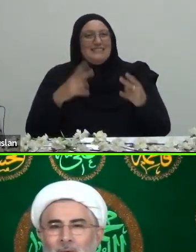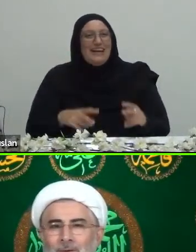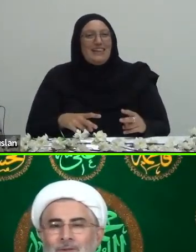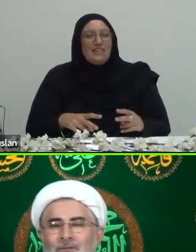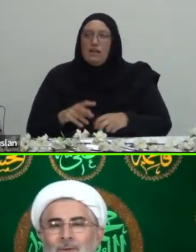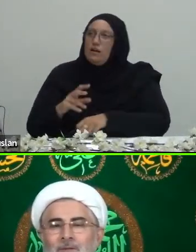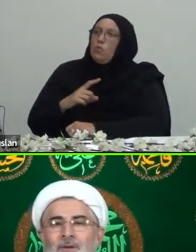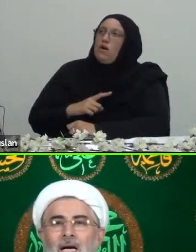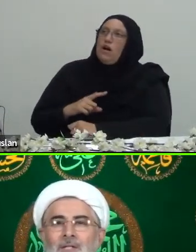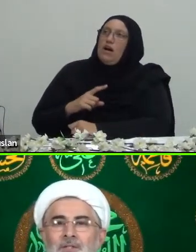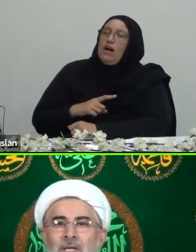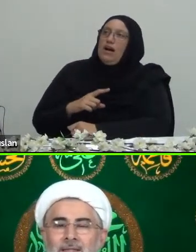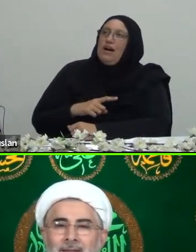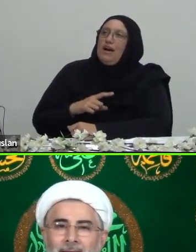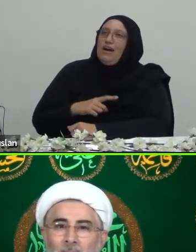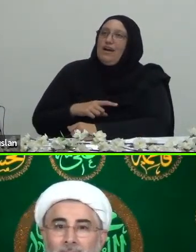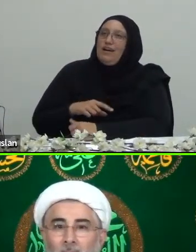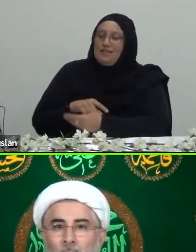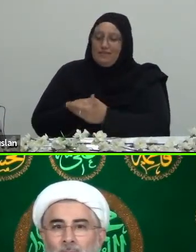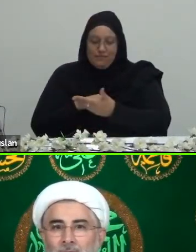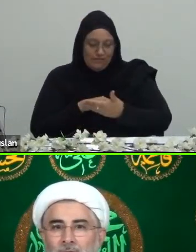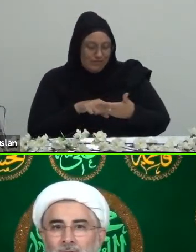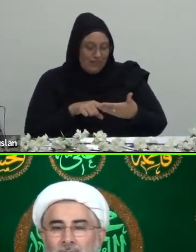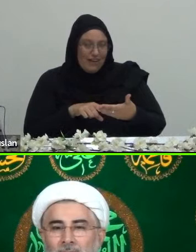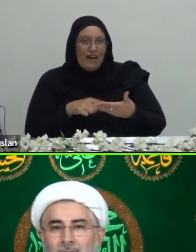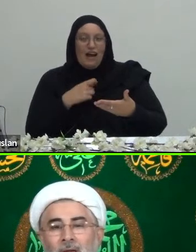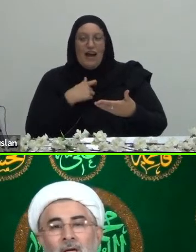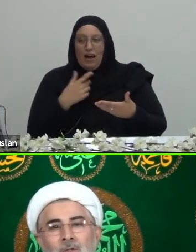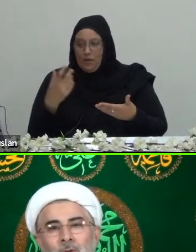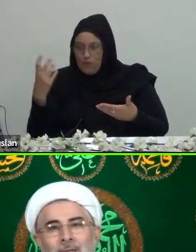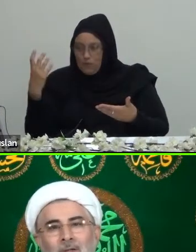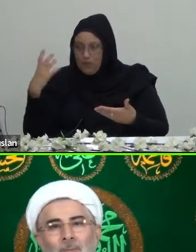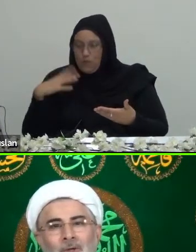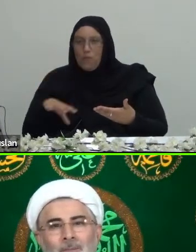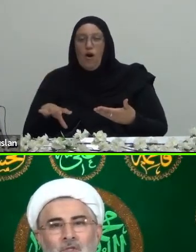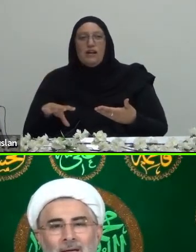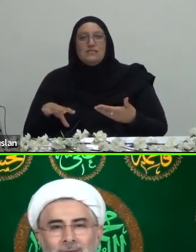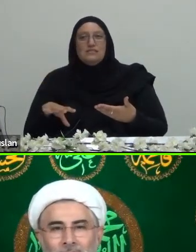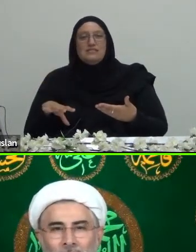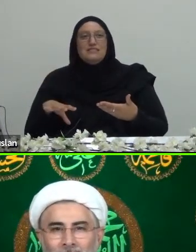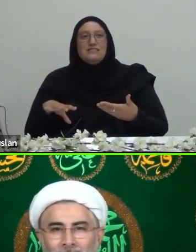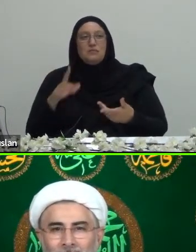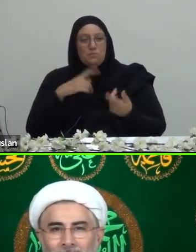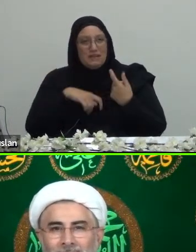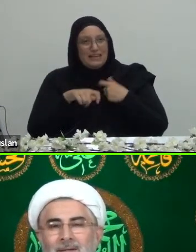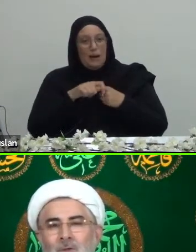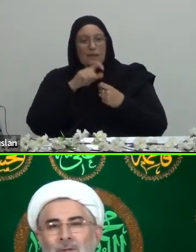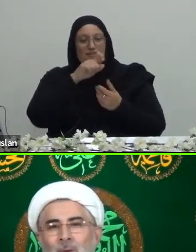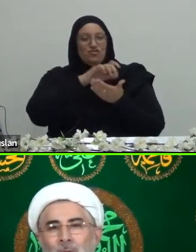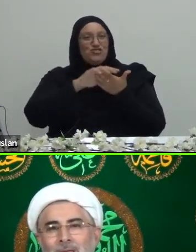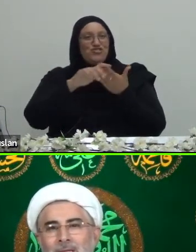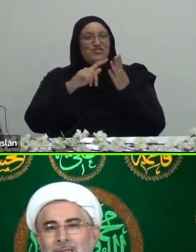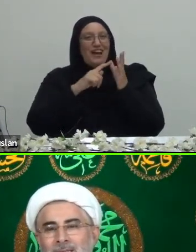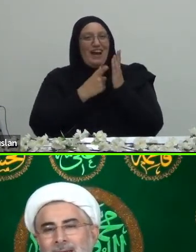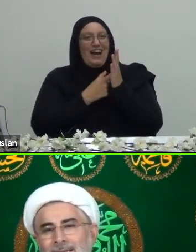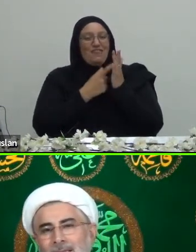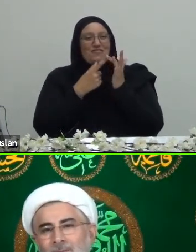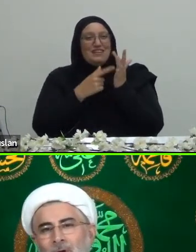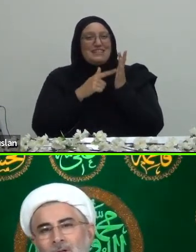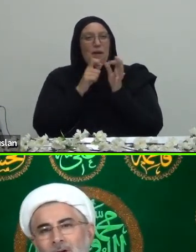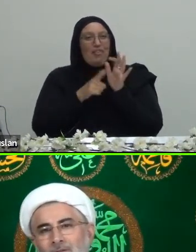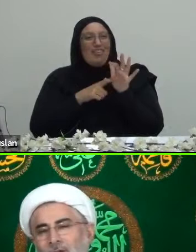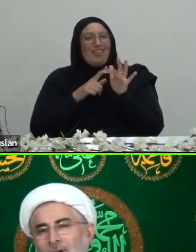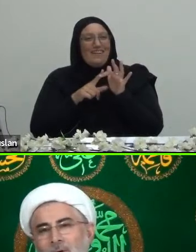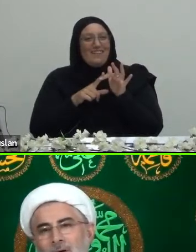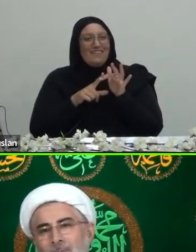says, quoting from them, فَأَصَّدَّقَ وَأَكُن مِّنَ الصَّالِحِينَ, so that I become charitable. So the will is that in